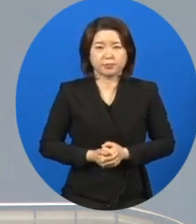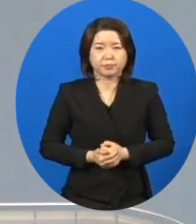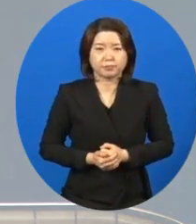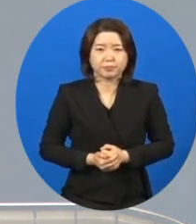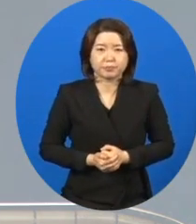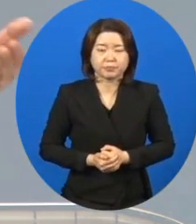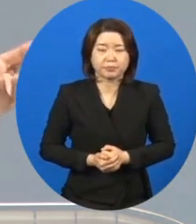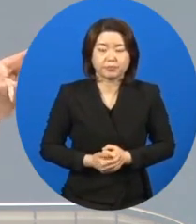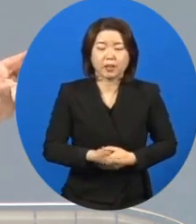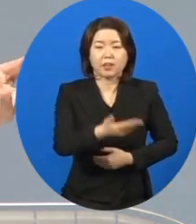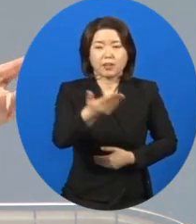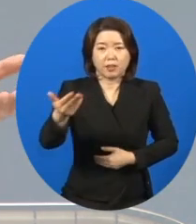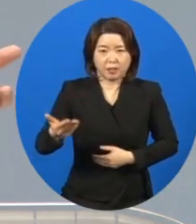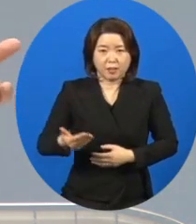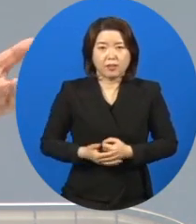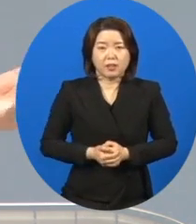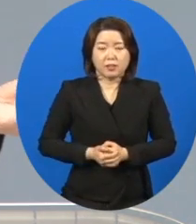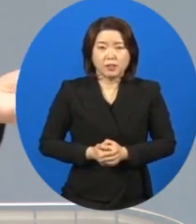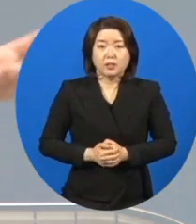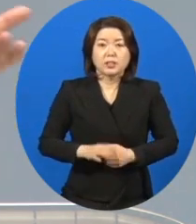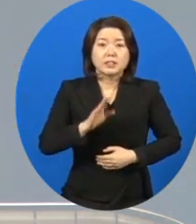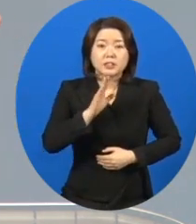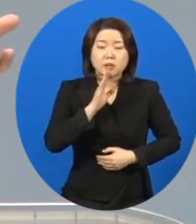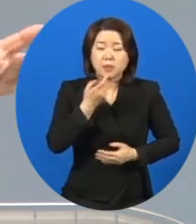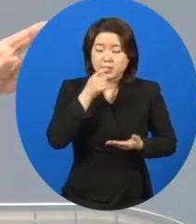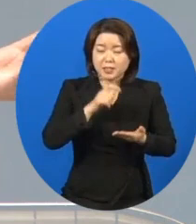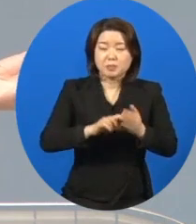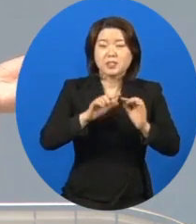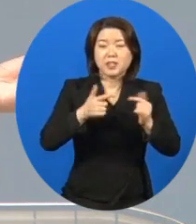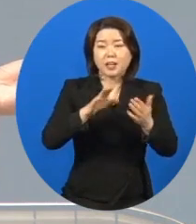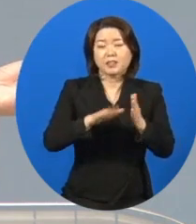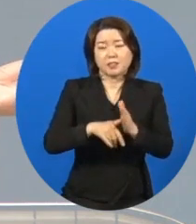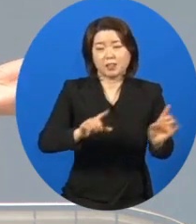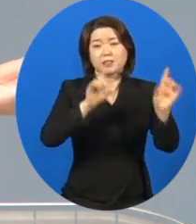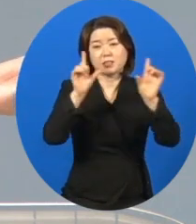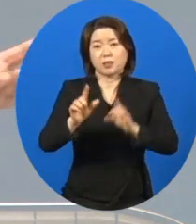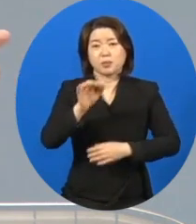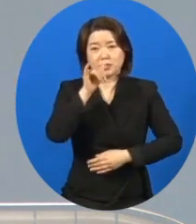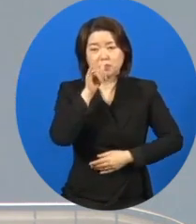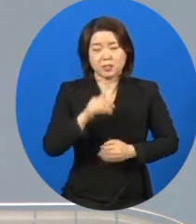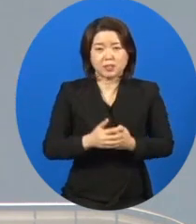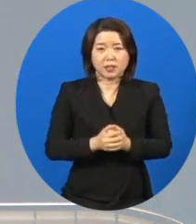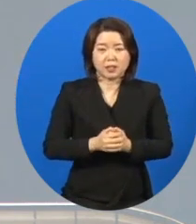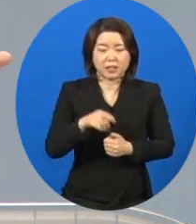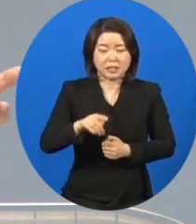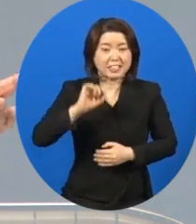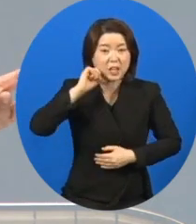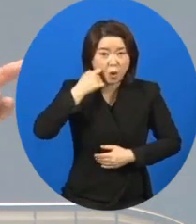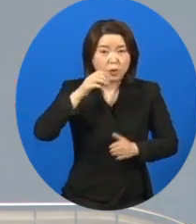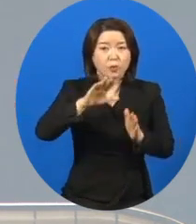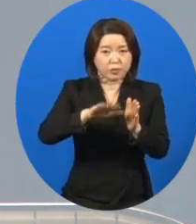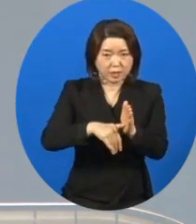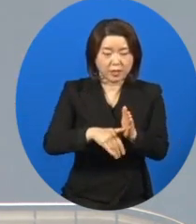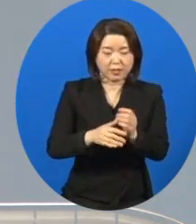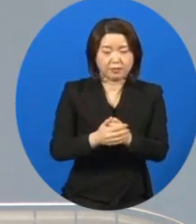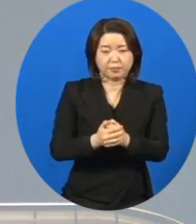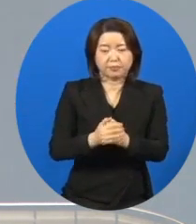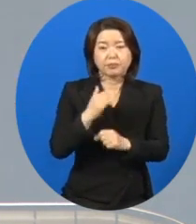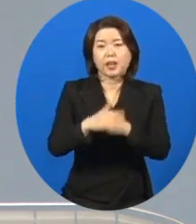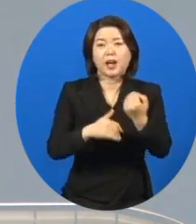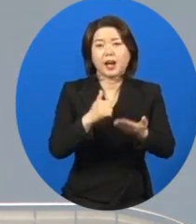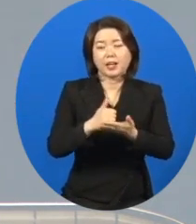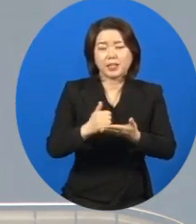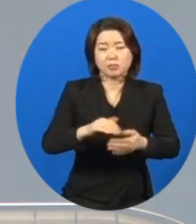거니까요. 여러분, 참 쉽지 않은 때에 우리가 있습니다. 이 어려운 때에 하나님은